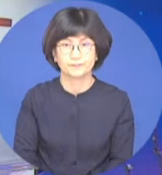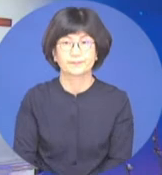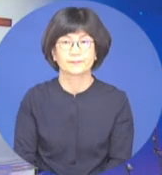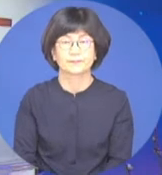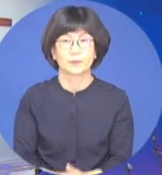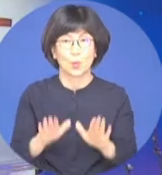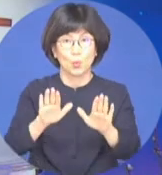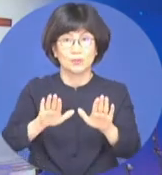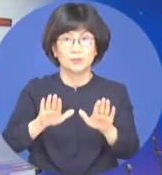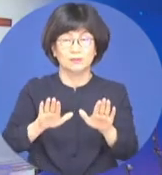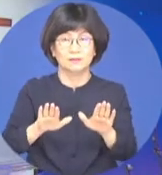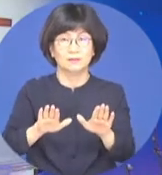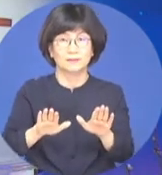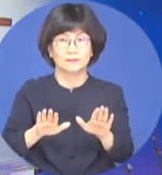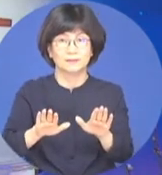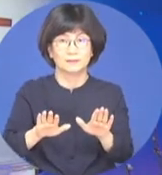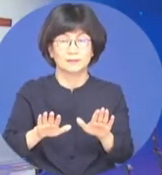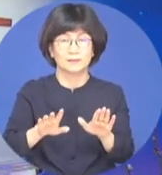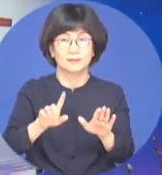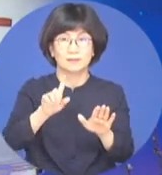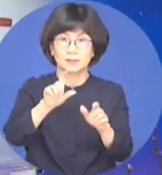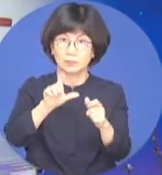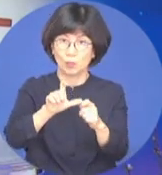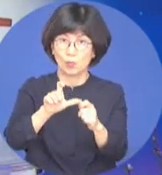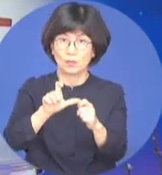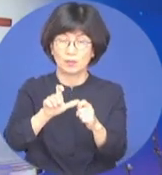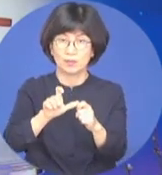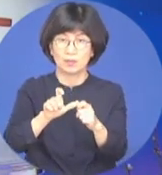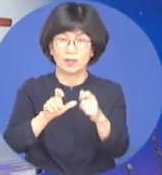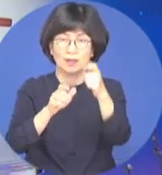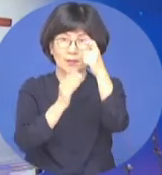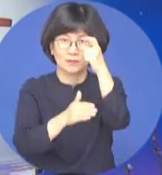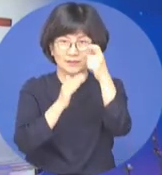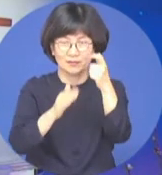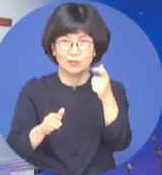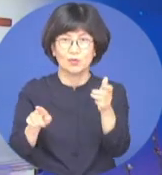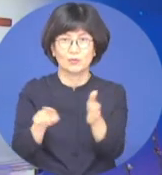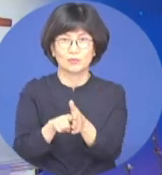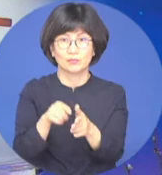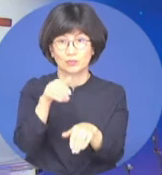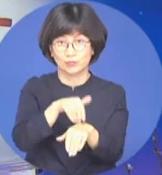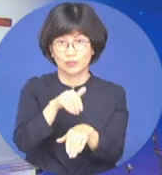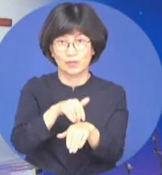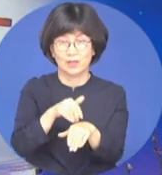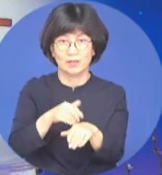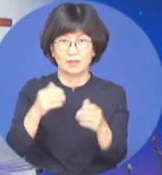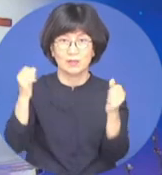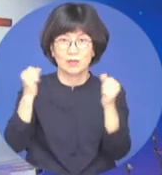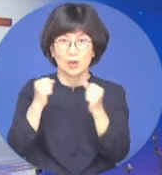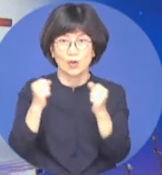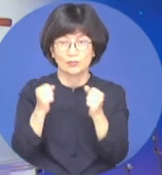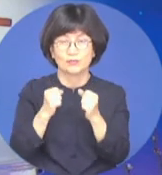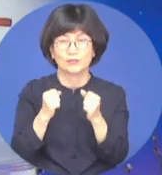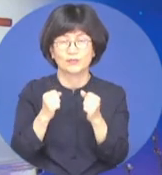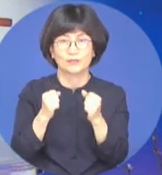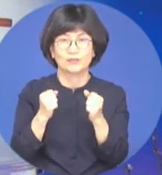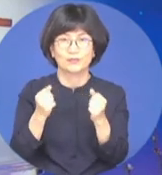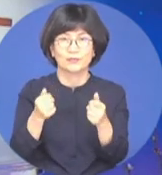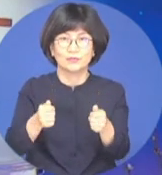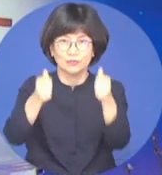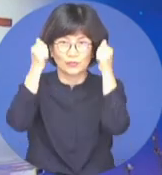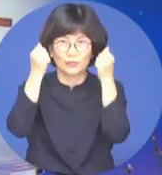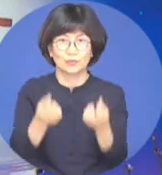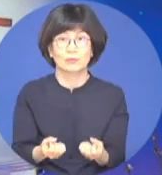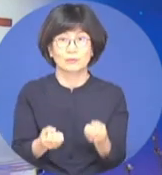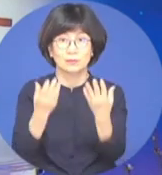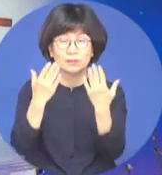오늘 제15기 원주 평신도 선교 훈련은 겨울학기 수료식이 있는 주일입니다.